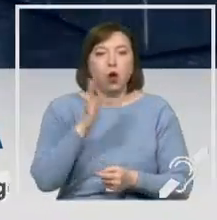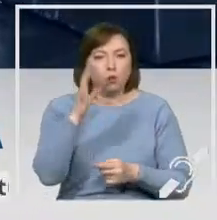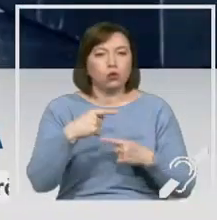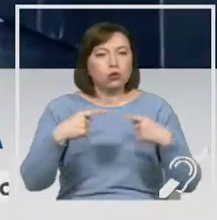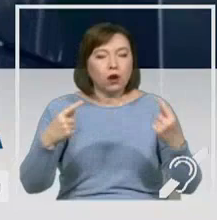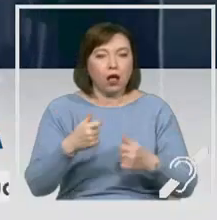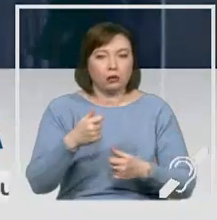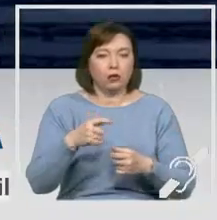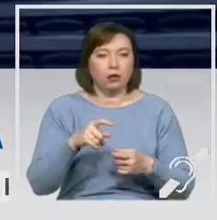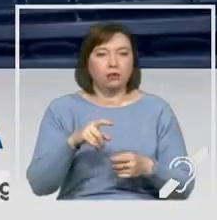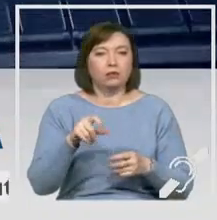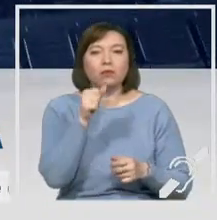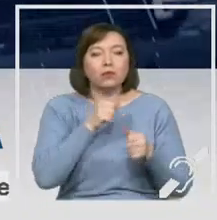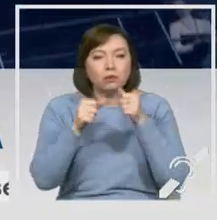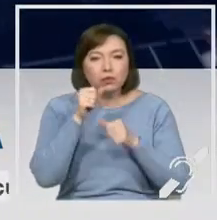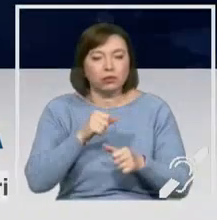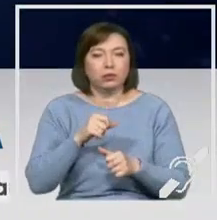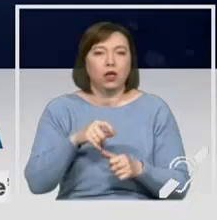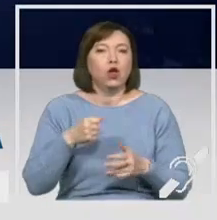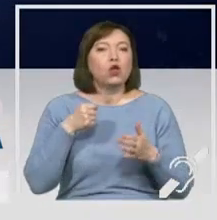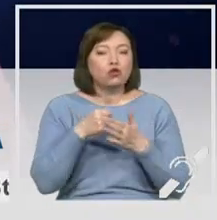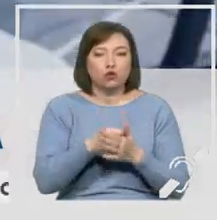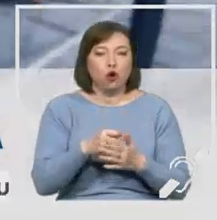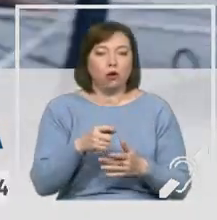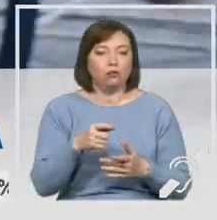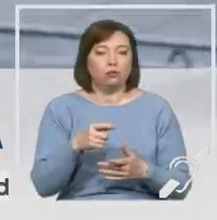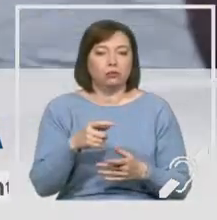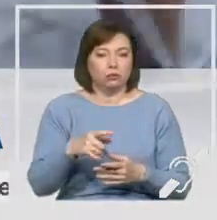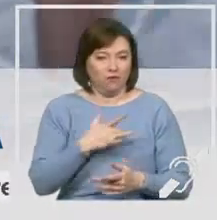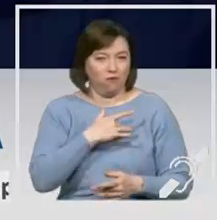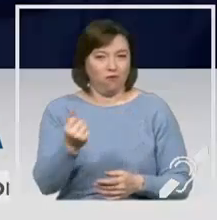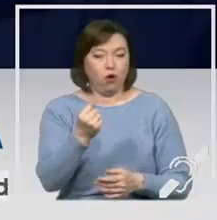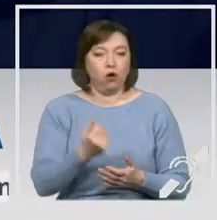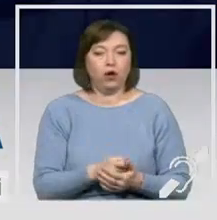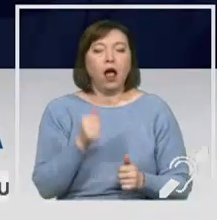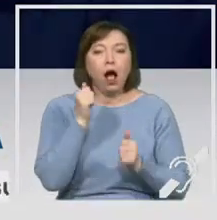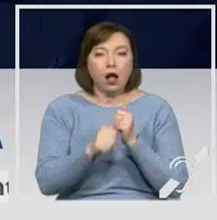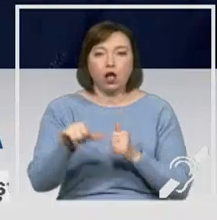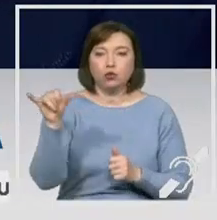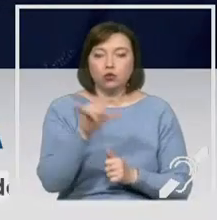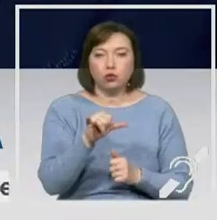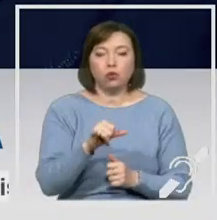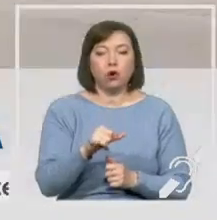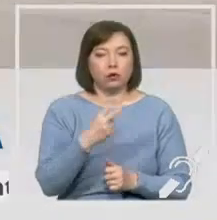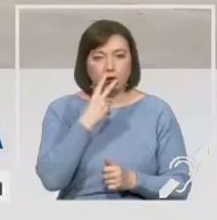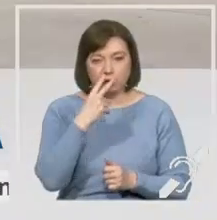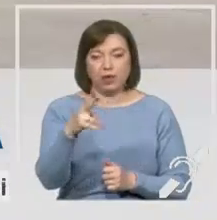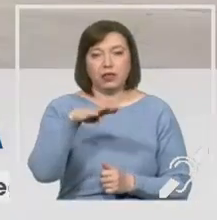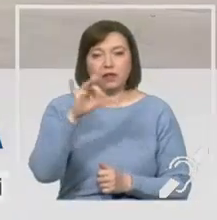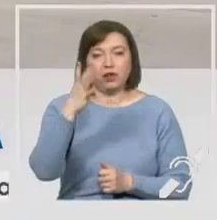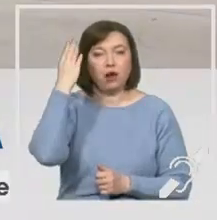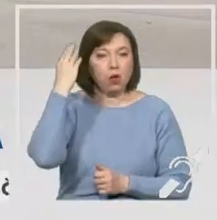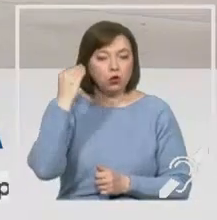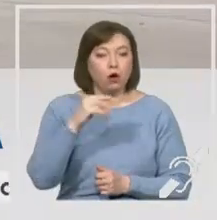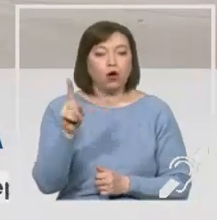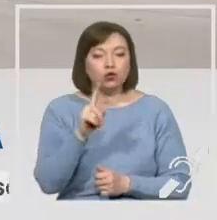provocări extreme de forță brută, până la teste de agilitate și voință. În fiecare sâmbătă fiți cu ochii pe TVR